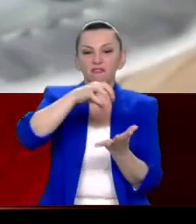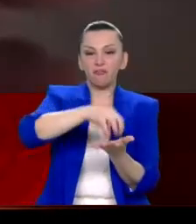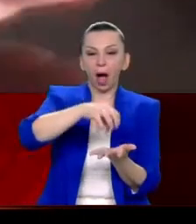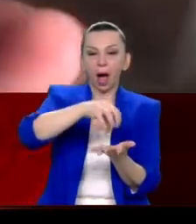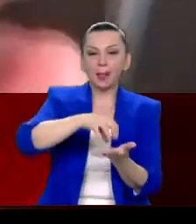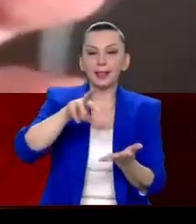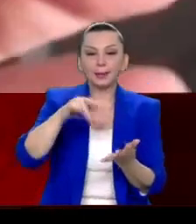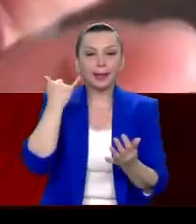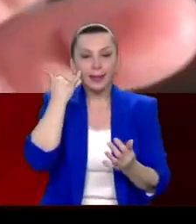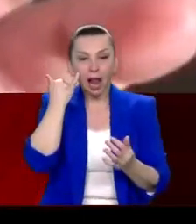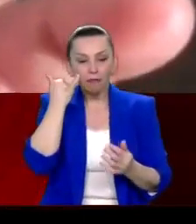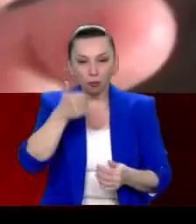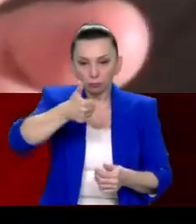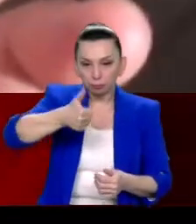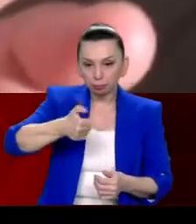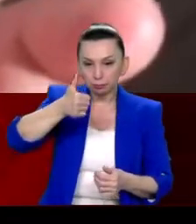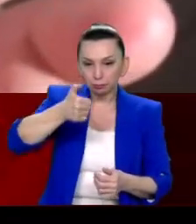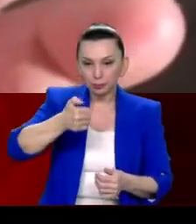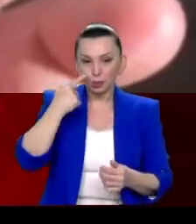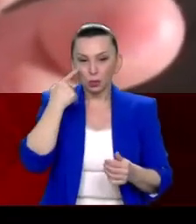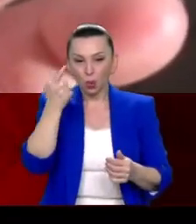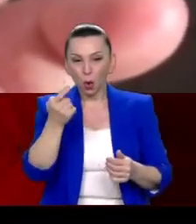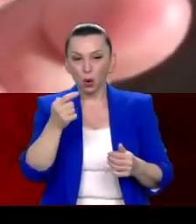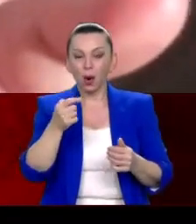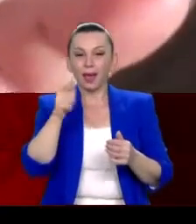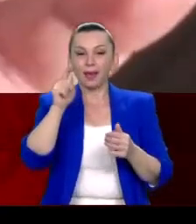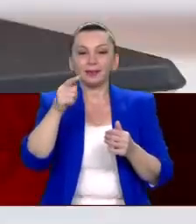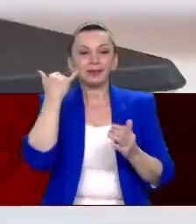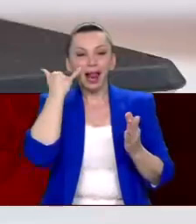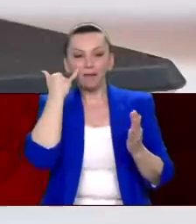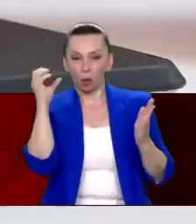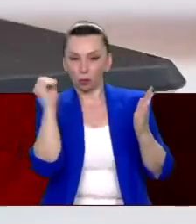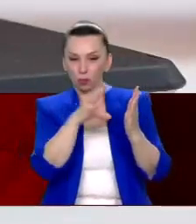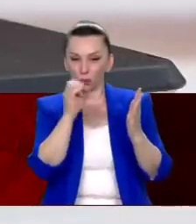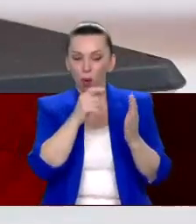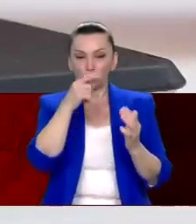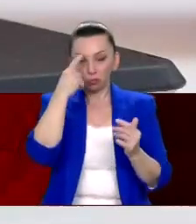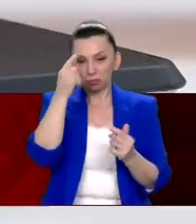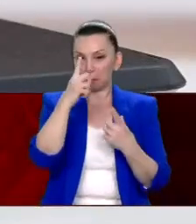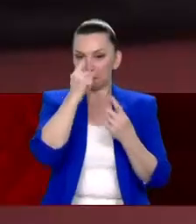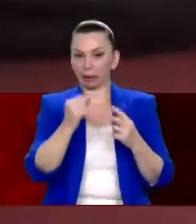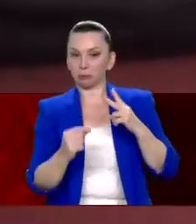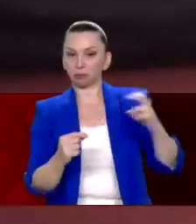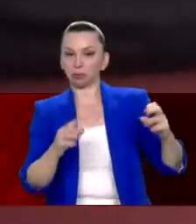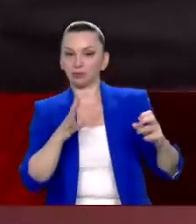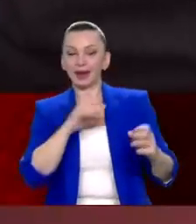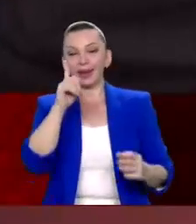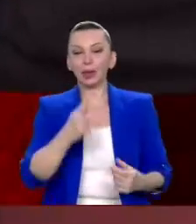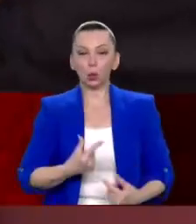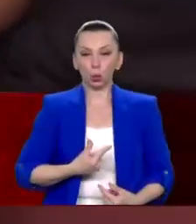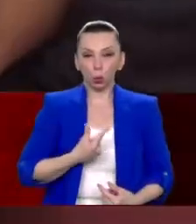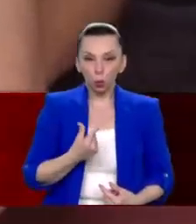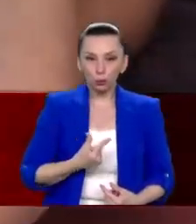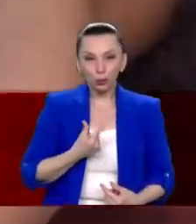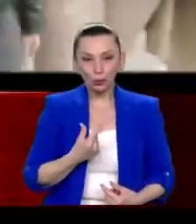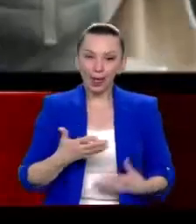bir uygulama üzerinden bile insanların banka hesapları boşaltılmaktı. Kahve falı uygulamaları önce umut sonra da şikayet